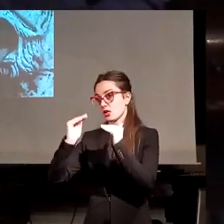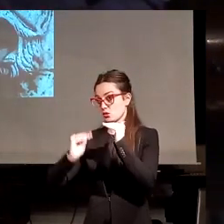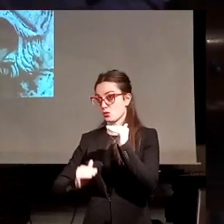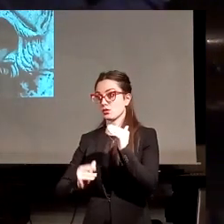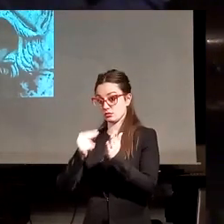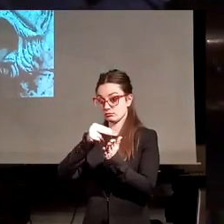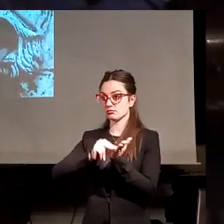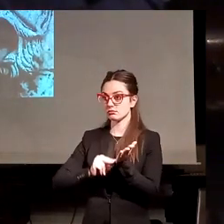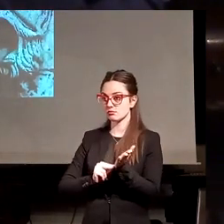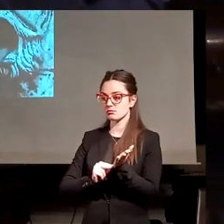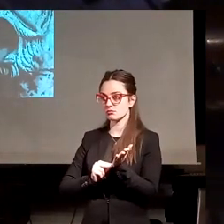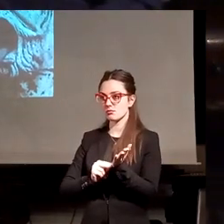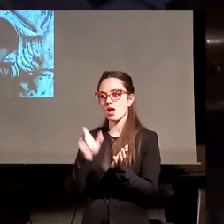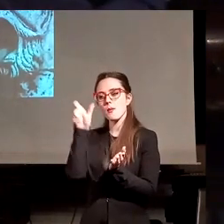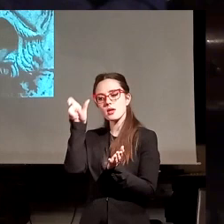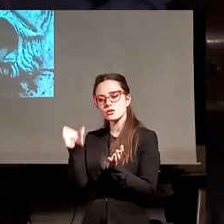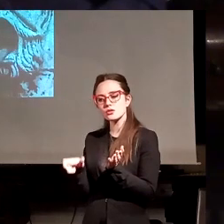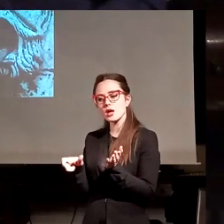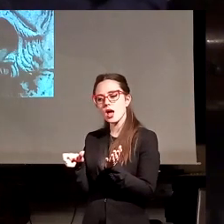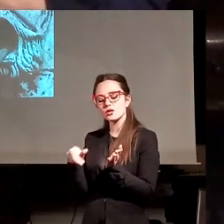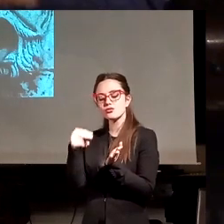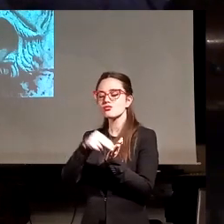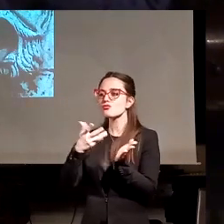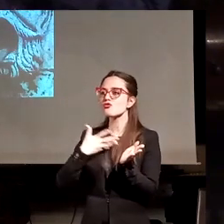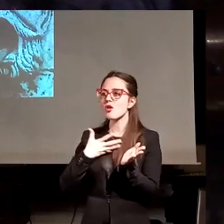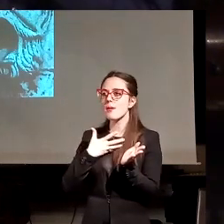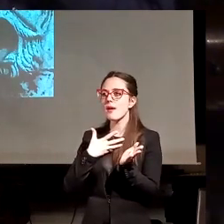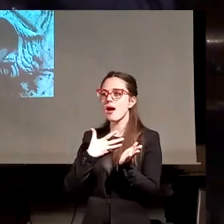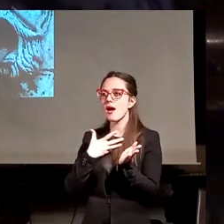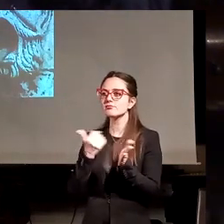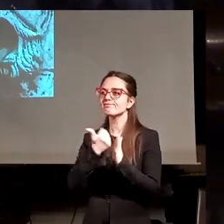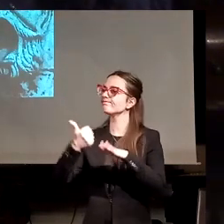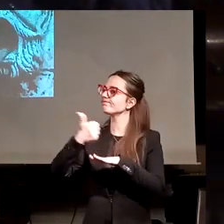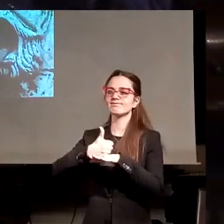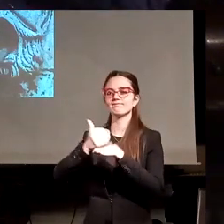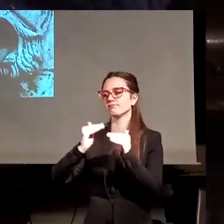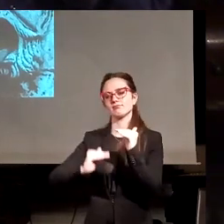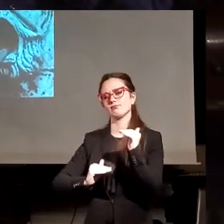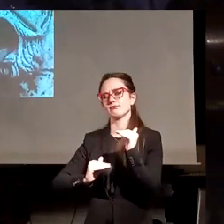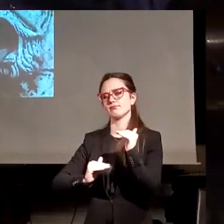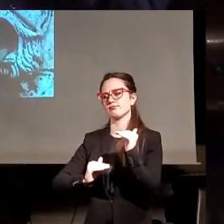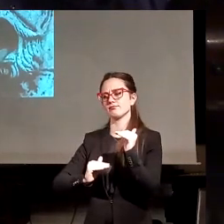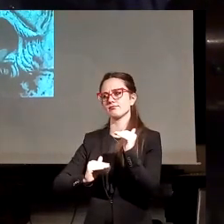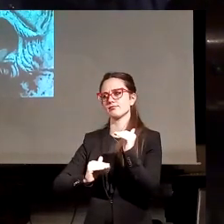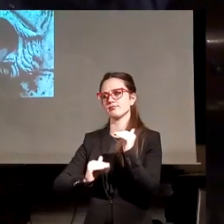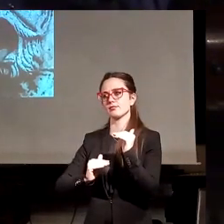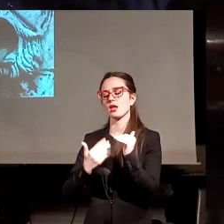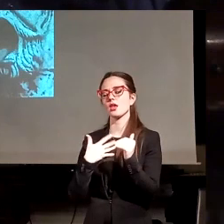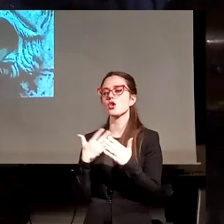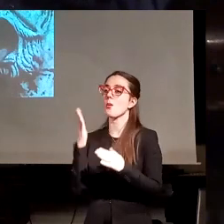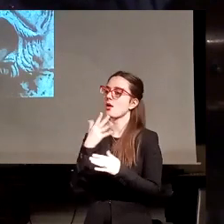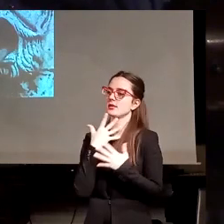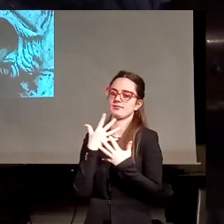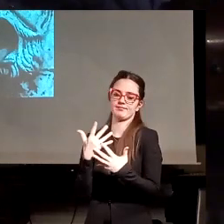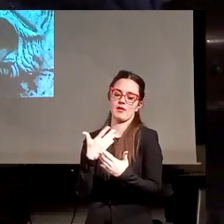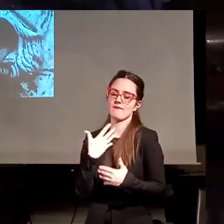questi personaggi vivono di luce riflessa ecco io se dovessi dire in che cosa amo molto borges